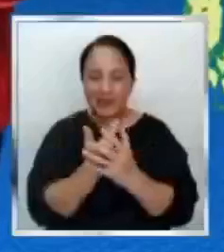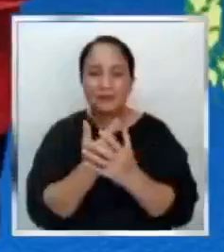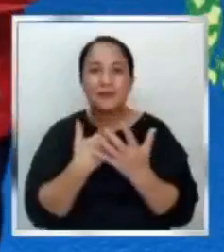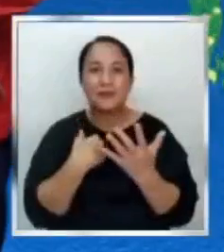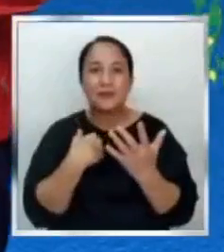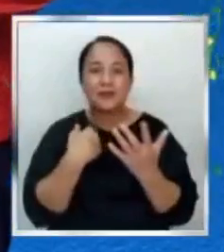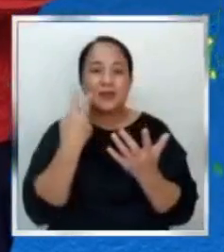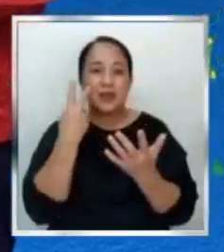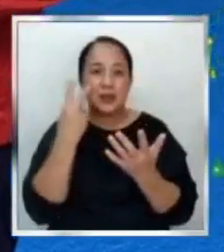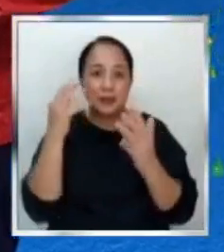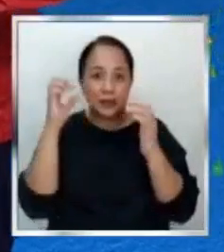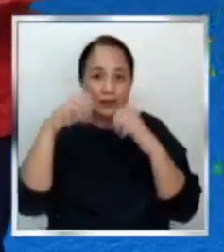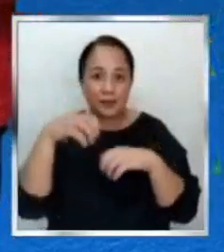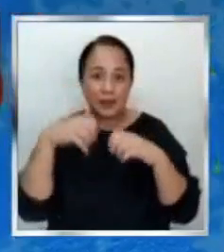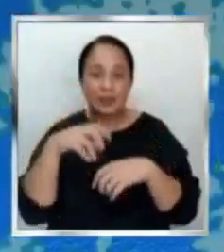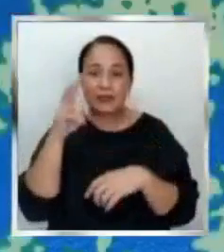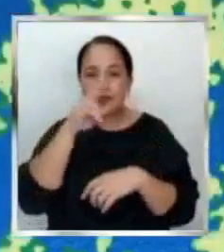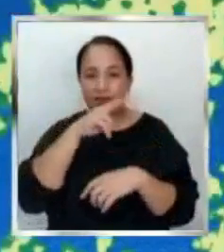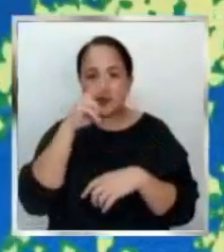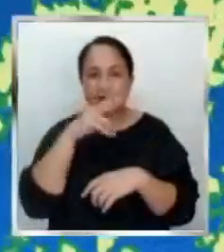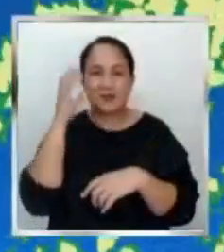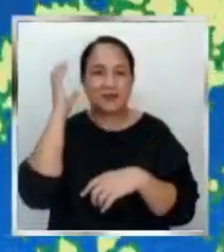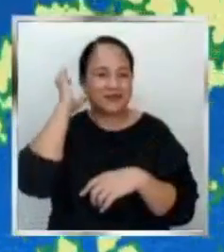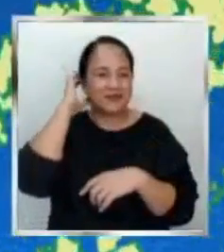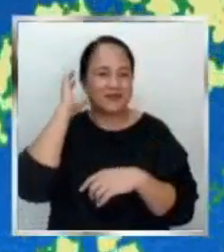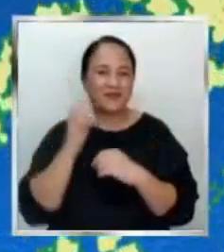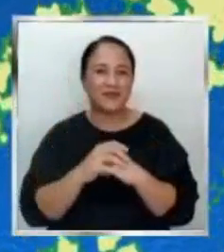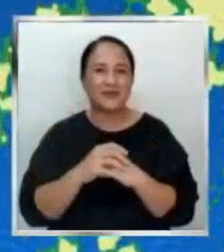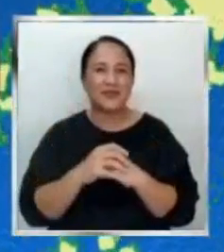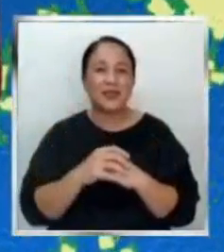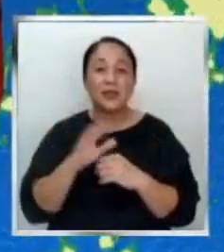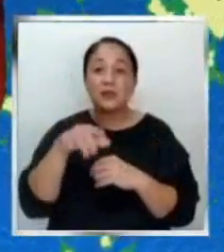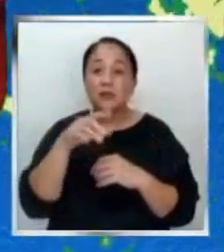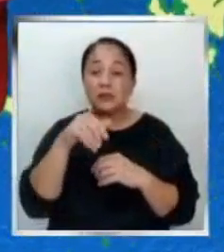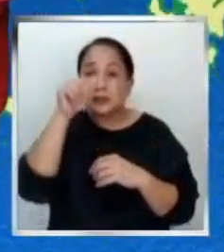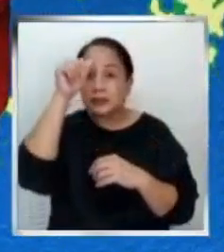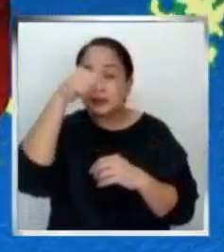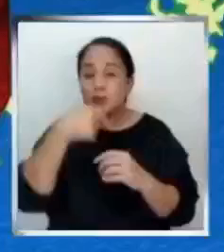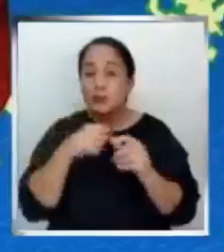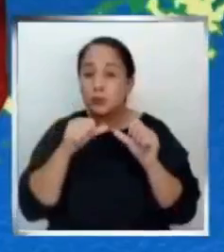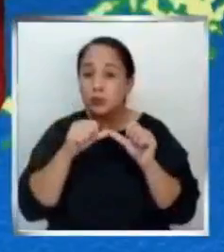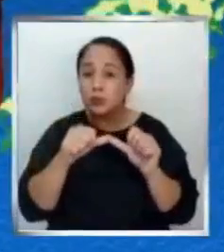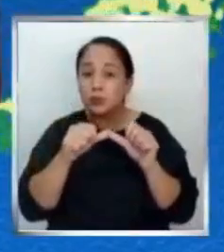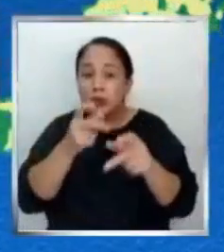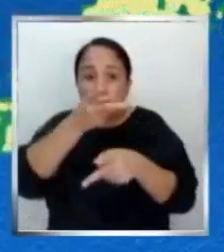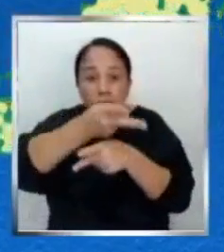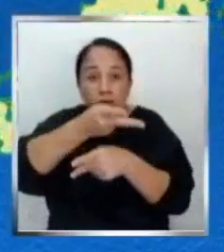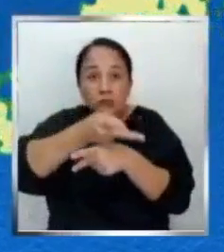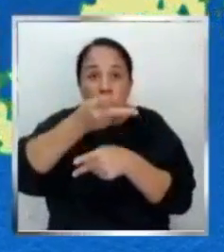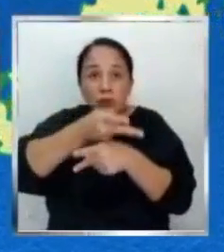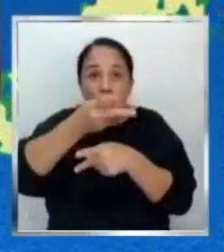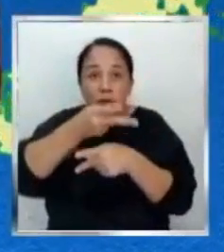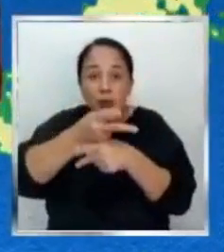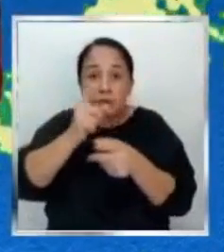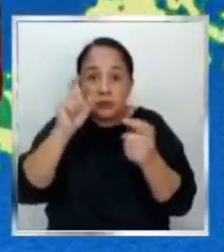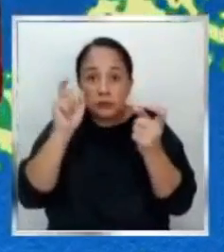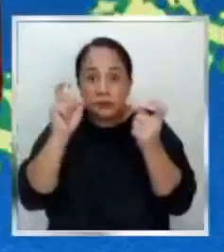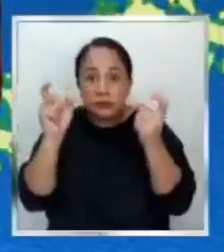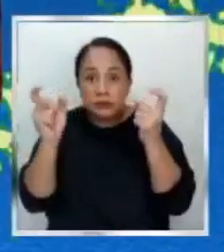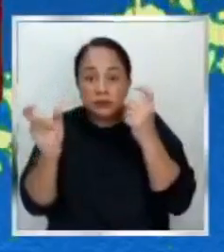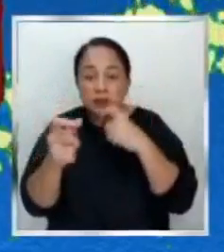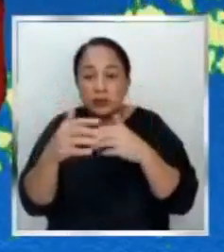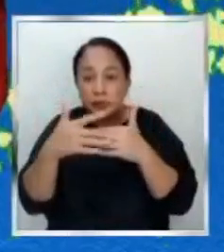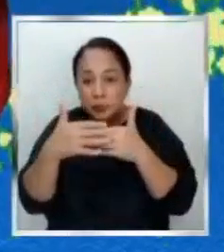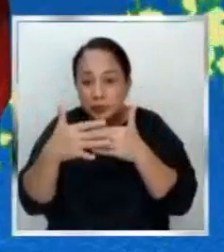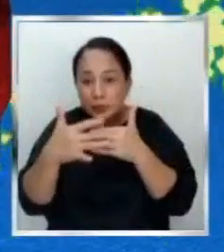dyan sa may Visayas at maging sa Mindanao. At mga kapuso, patuloy po nating babantayan yung mga pagbabago na yan sa mga susunod na araw, lalo